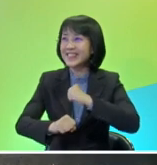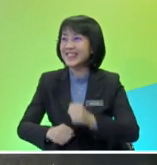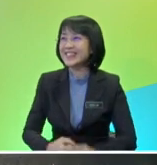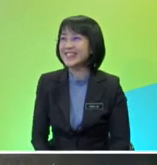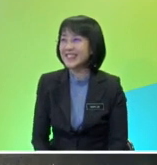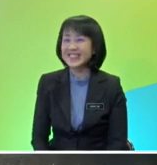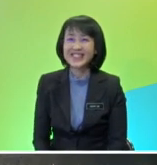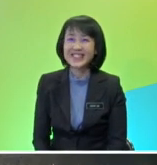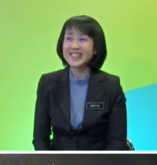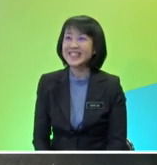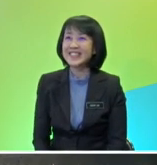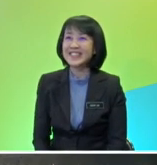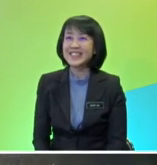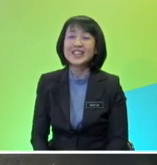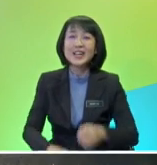Itu nama dia